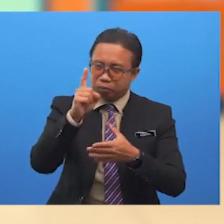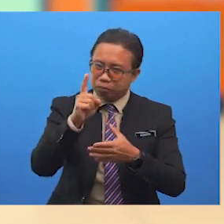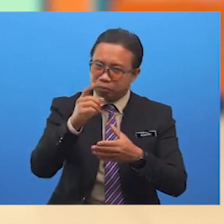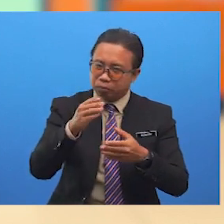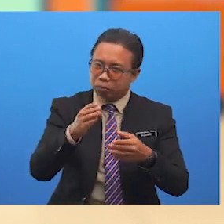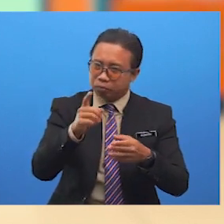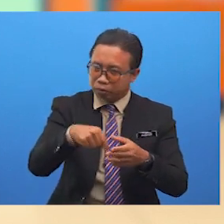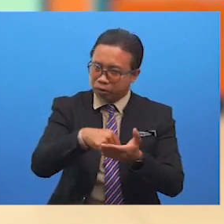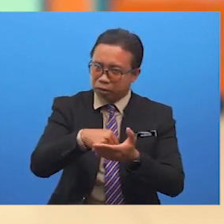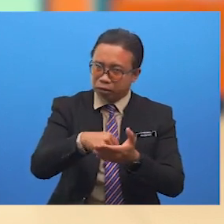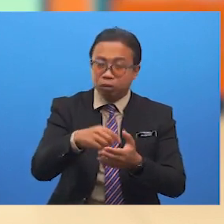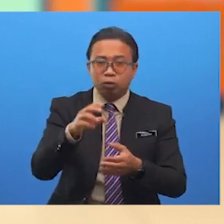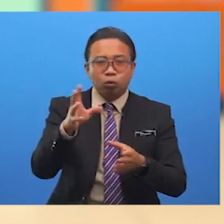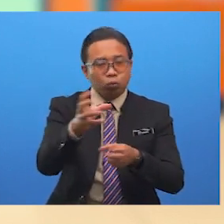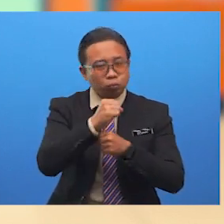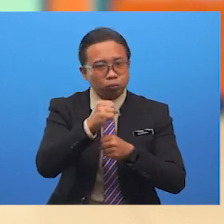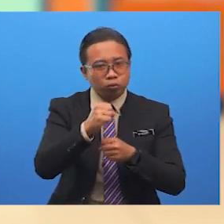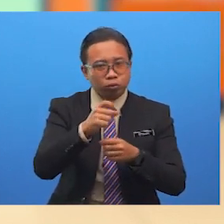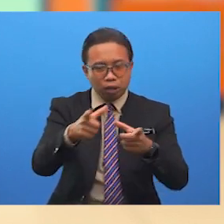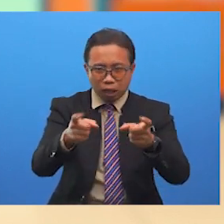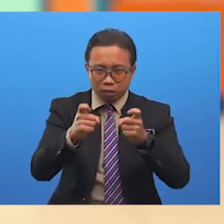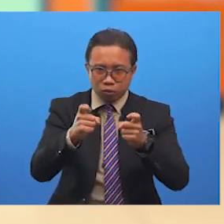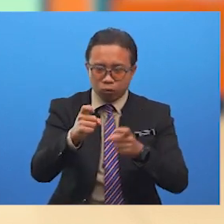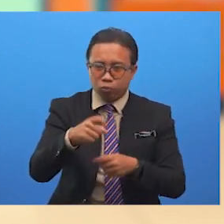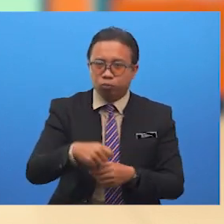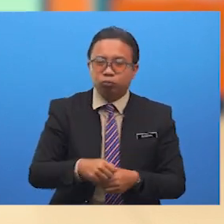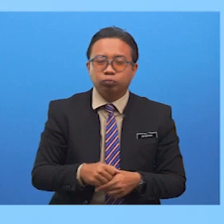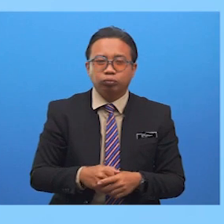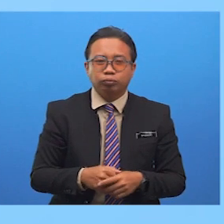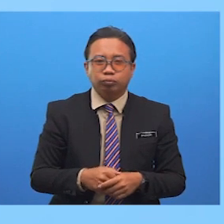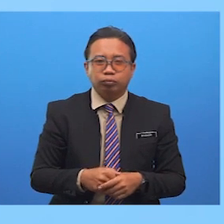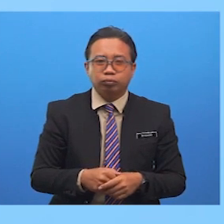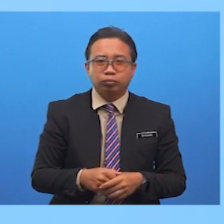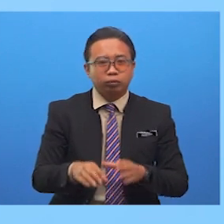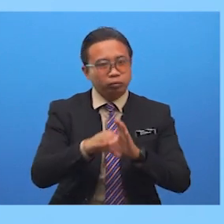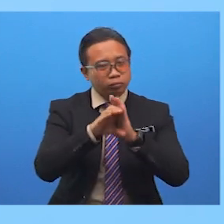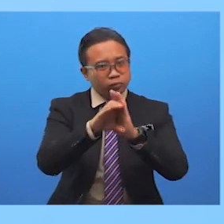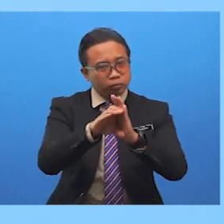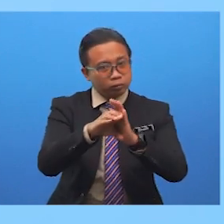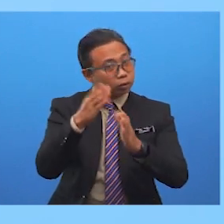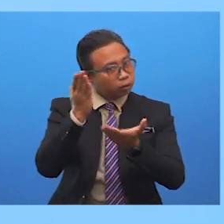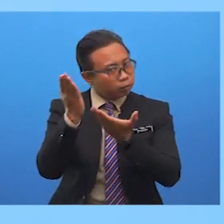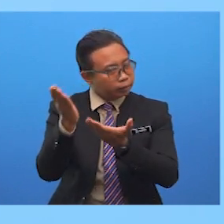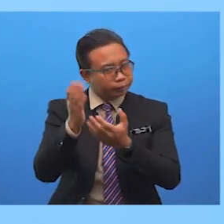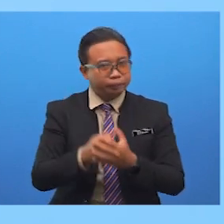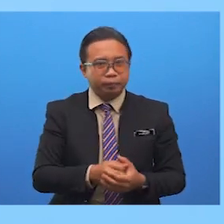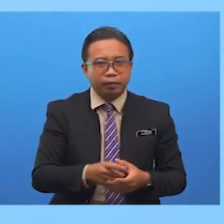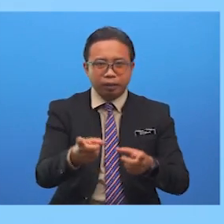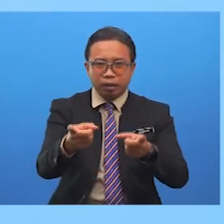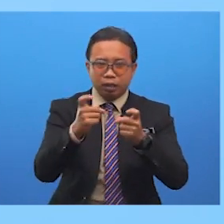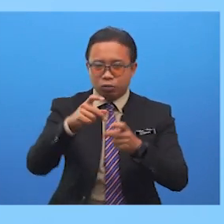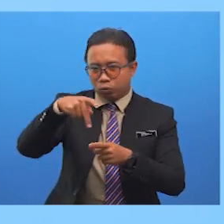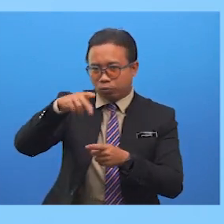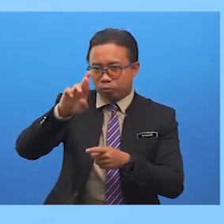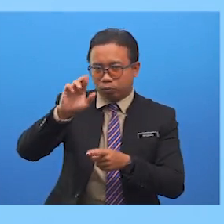Rumus Raju kurate akan digunakan seperti yang tertera di pameran laju